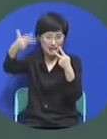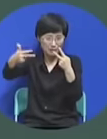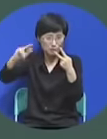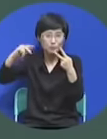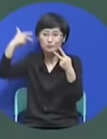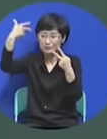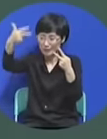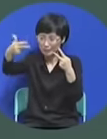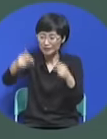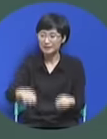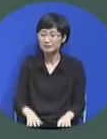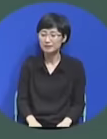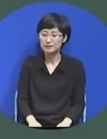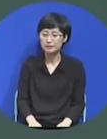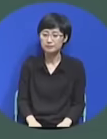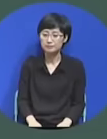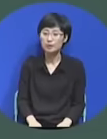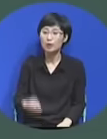这是我们下一周要确认的.